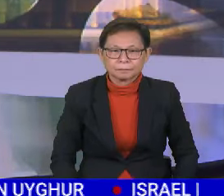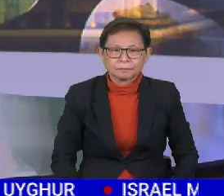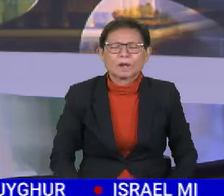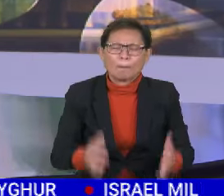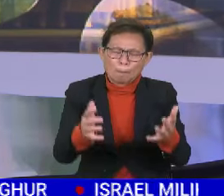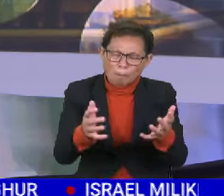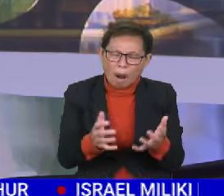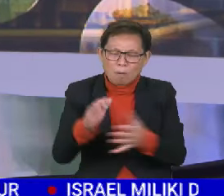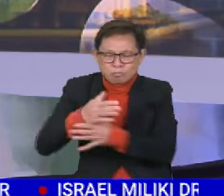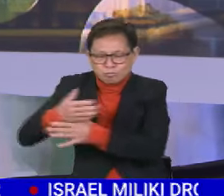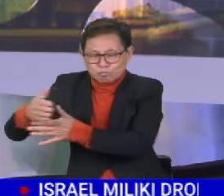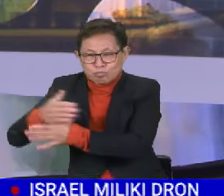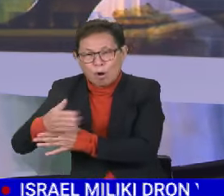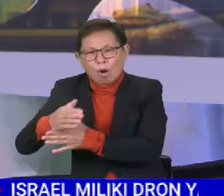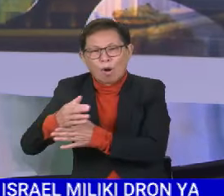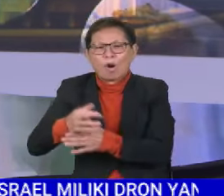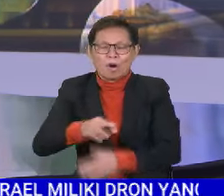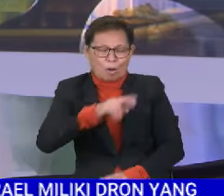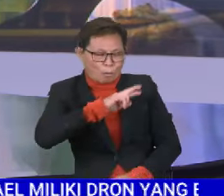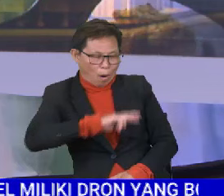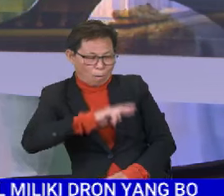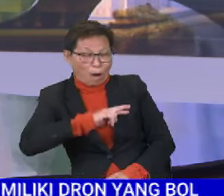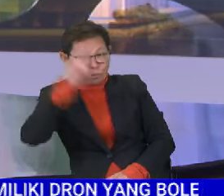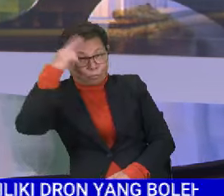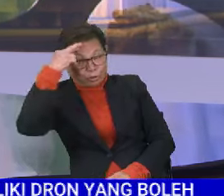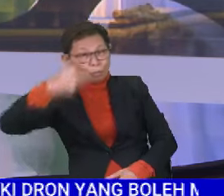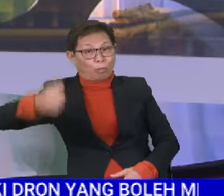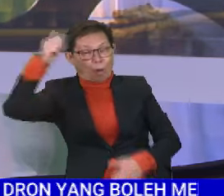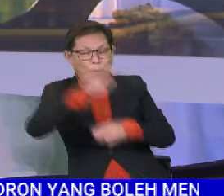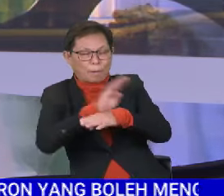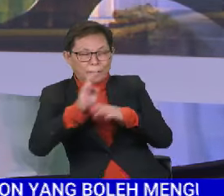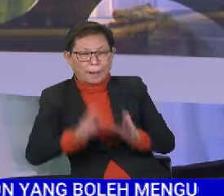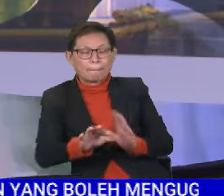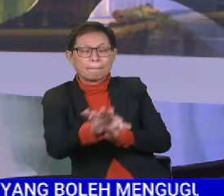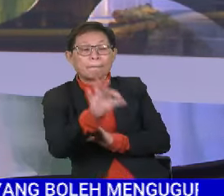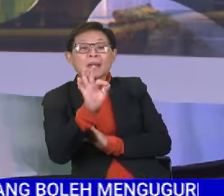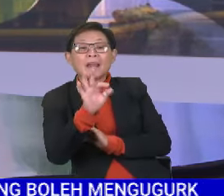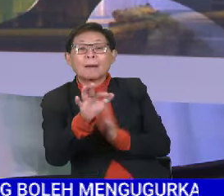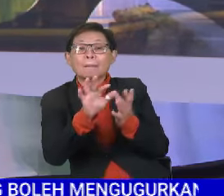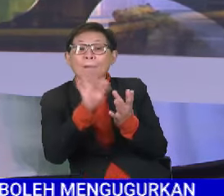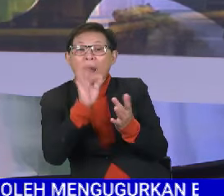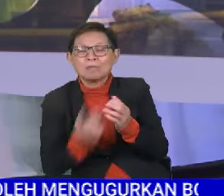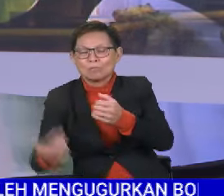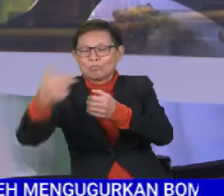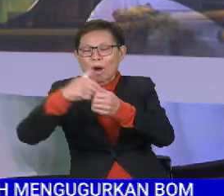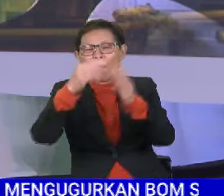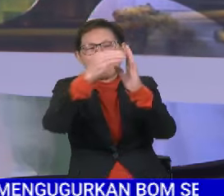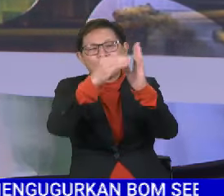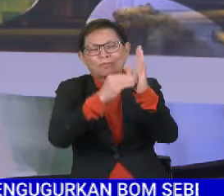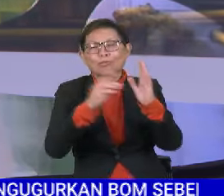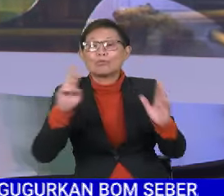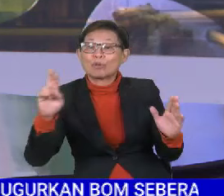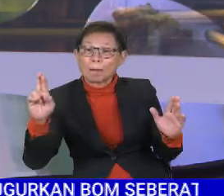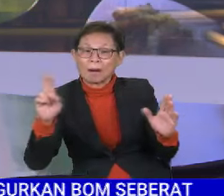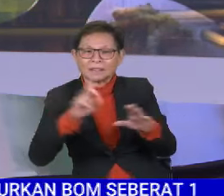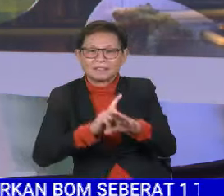Niat untuk berkongsi rezeki itu antara faktor utama peniaga memilih untuk turut serta menyediakan menu rahmah di